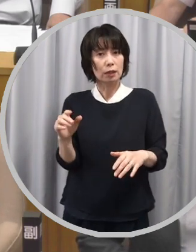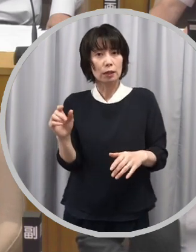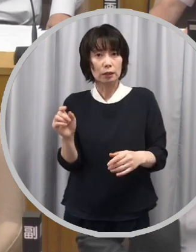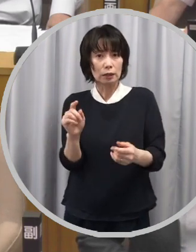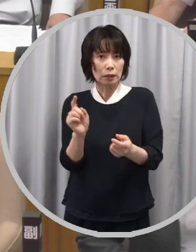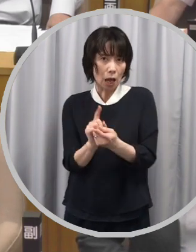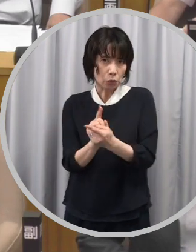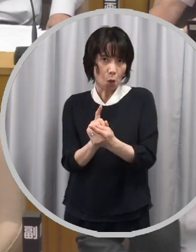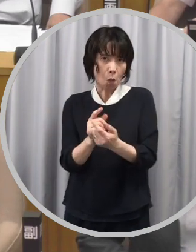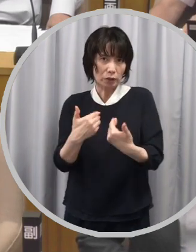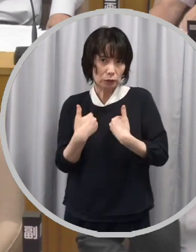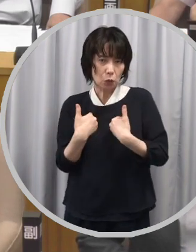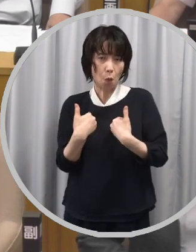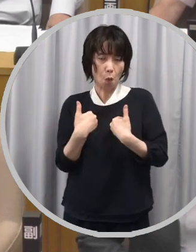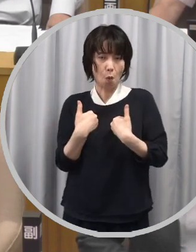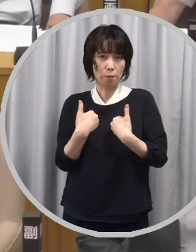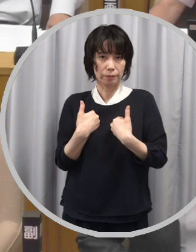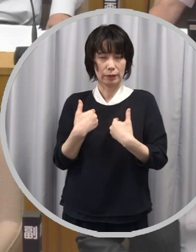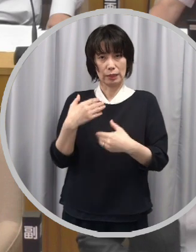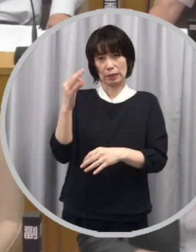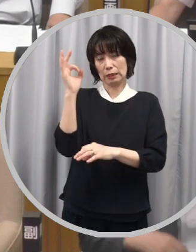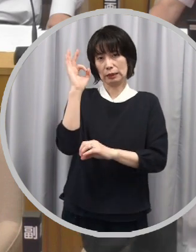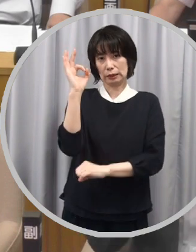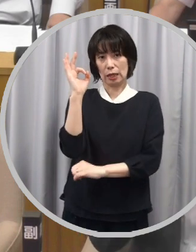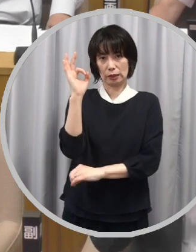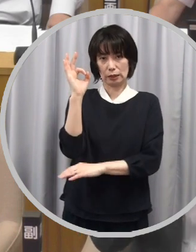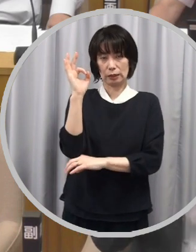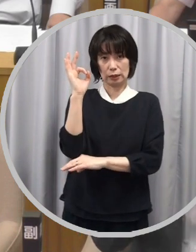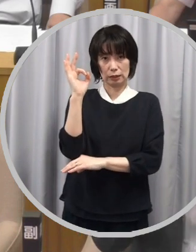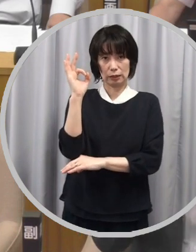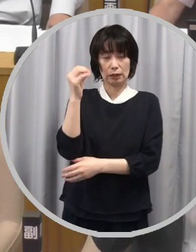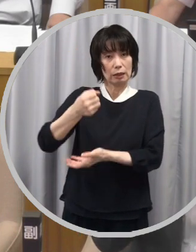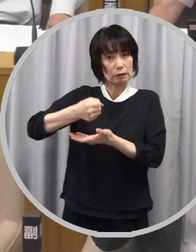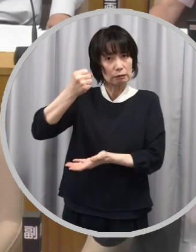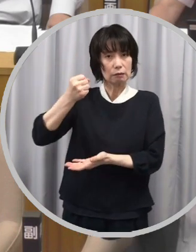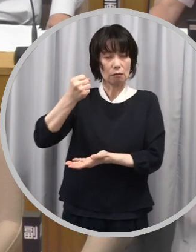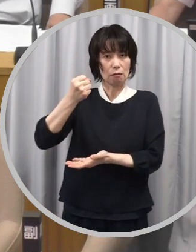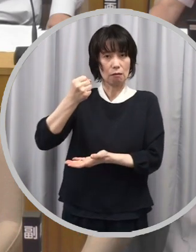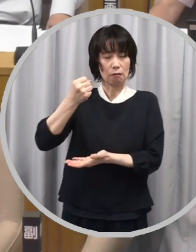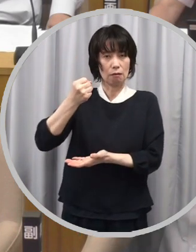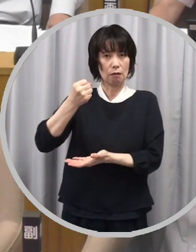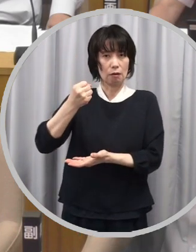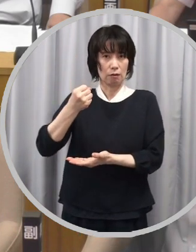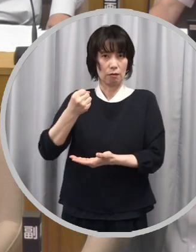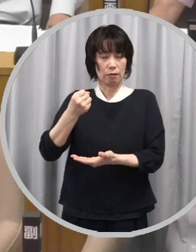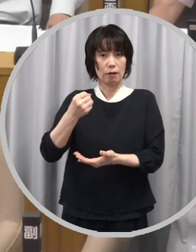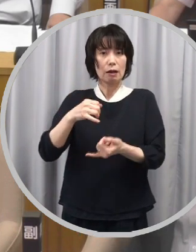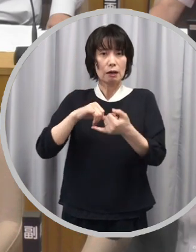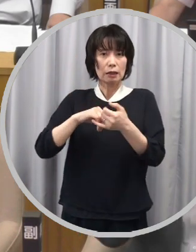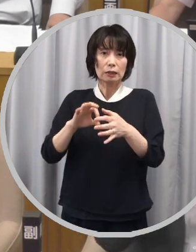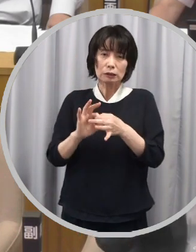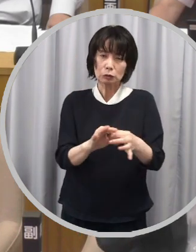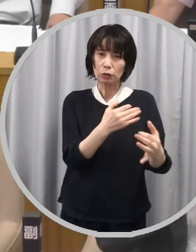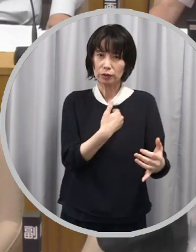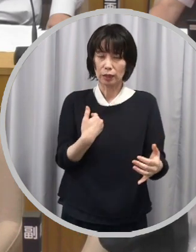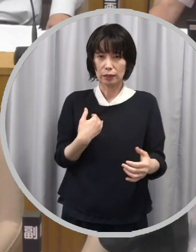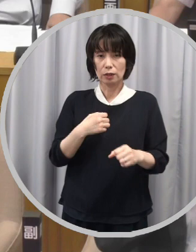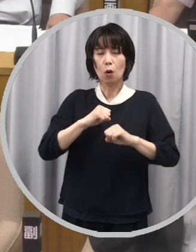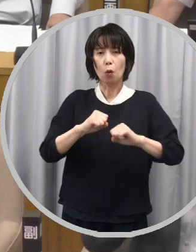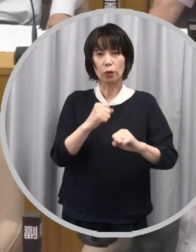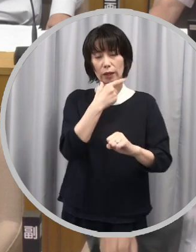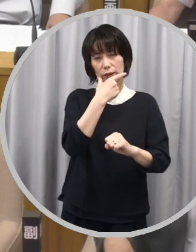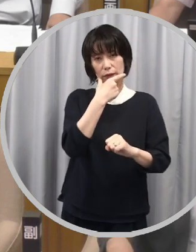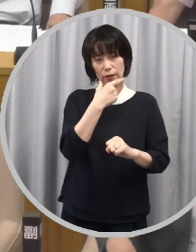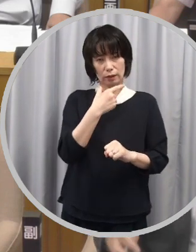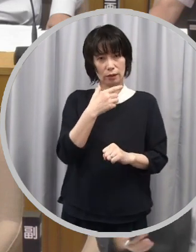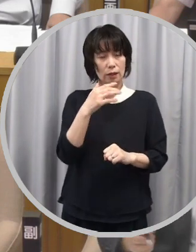ため、やはり財政調整基金の積み立てなど、持続可能な財政基盤の確立を図っておりますが、決して万全